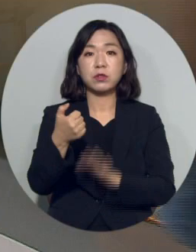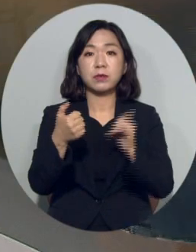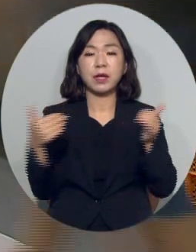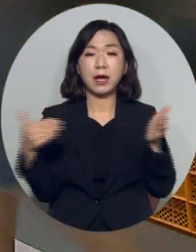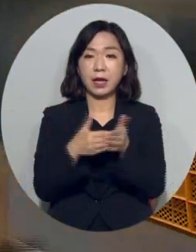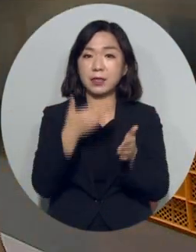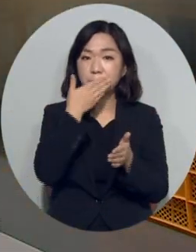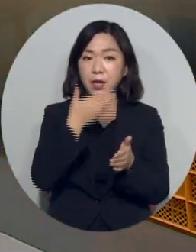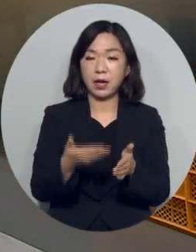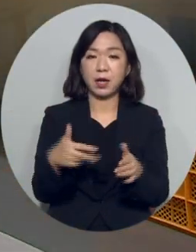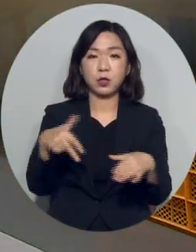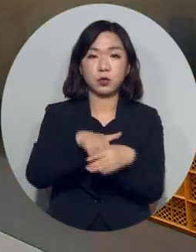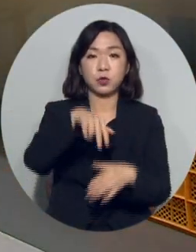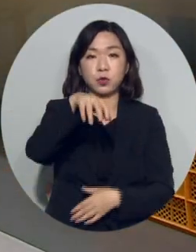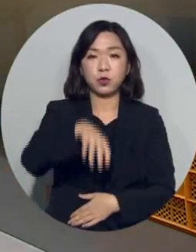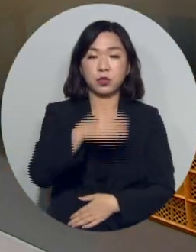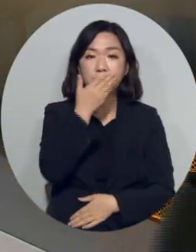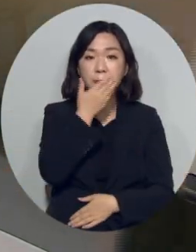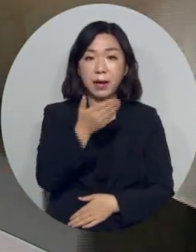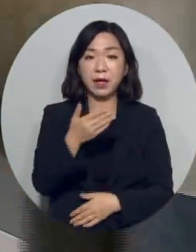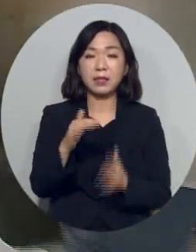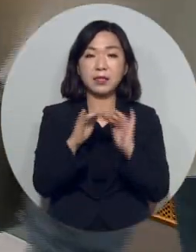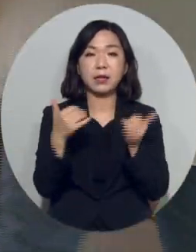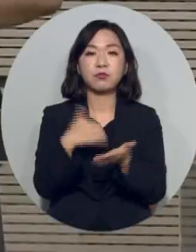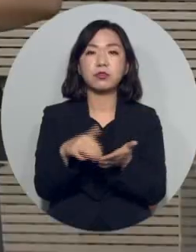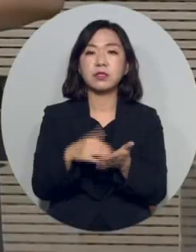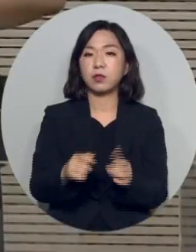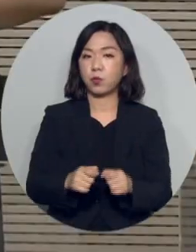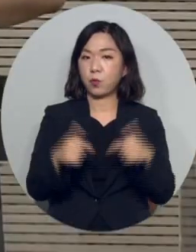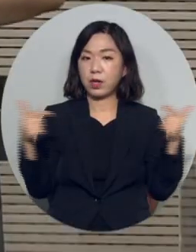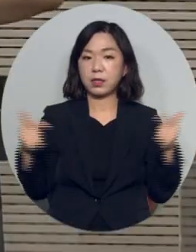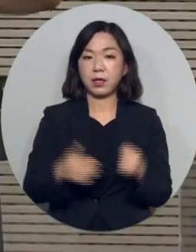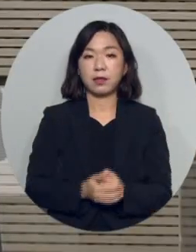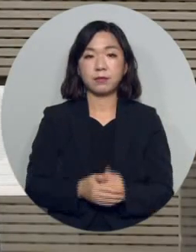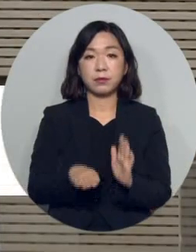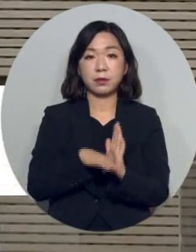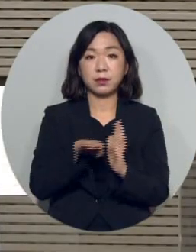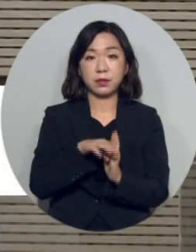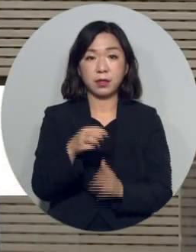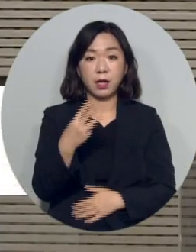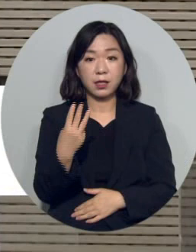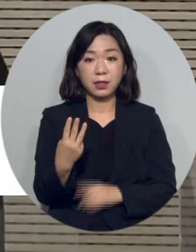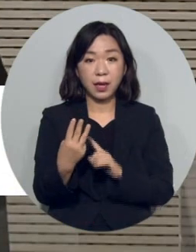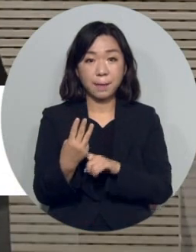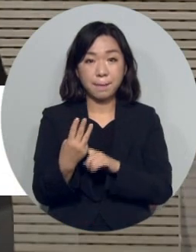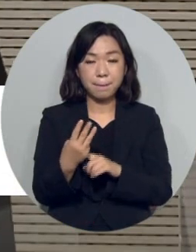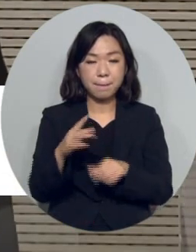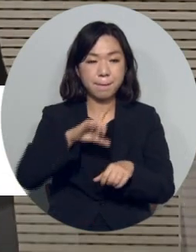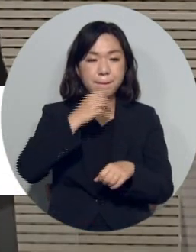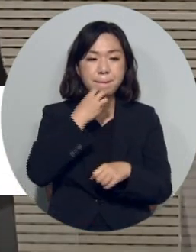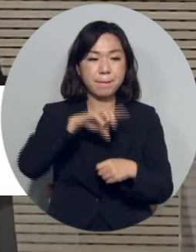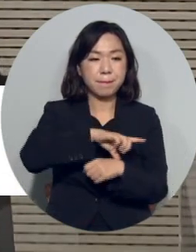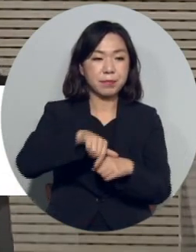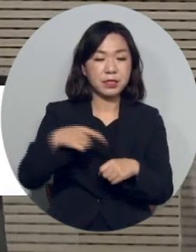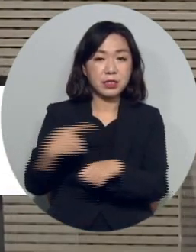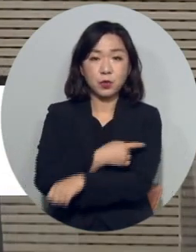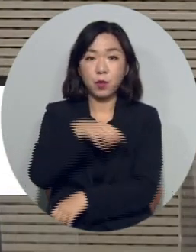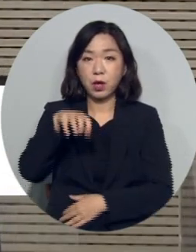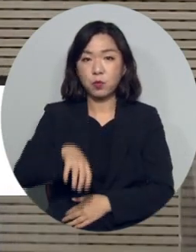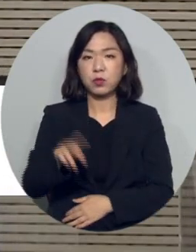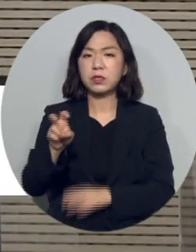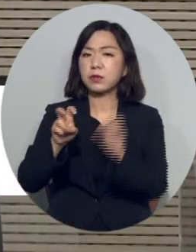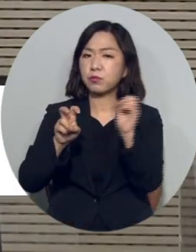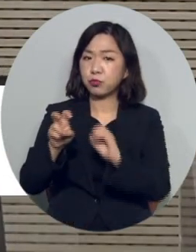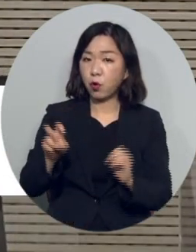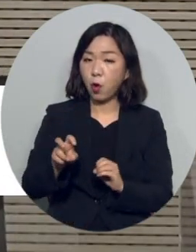있고 종교시설 참석 가능 인원도 확대됩니다 3단계 비스트 건도 기존의 20% 까지 에서